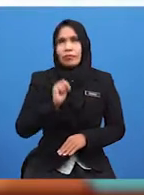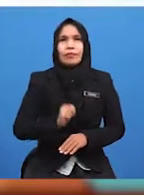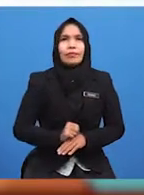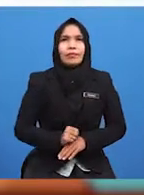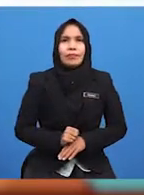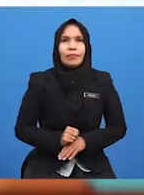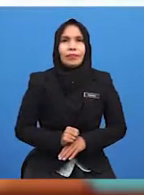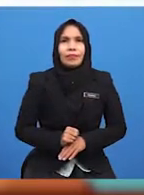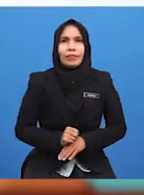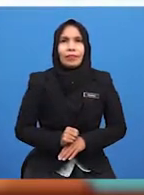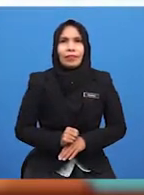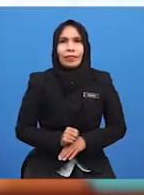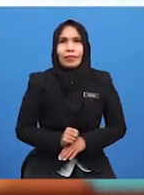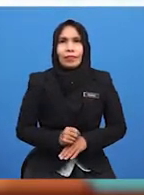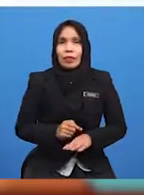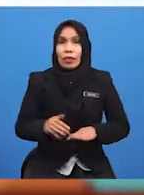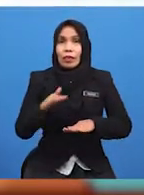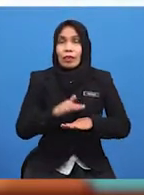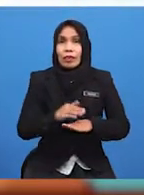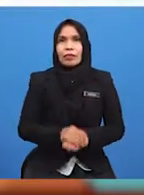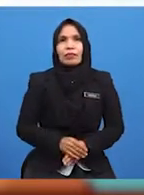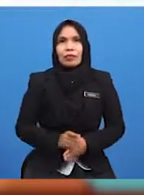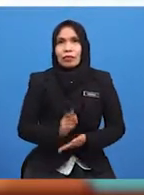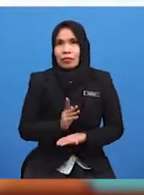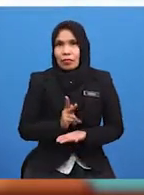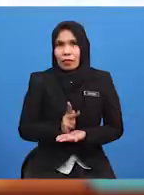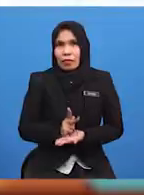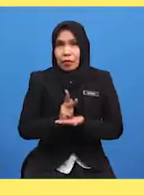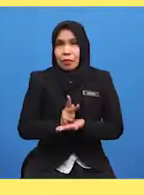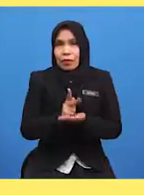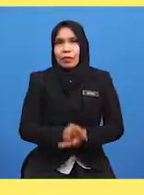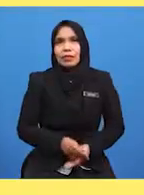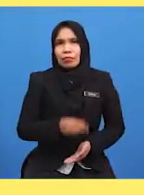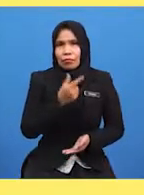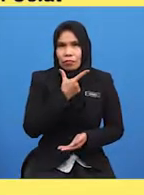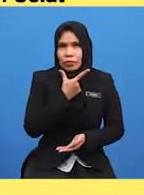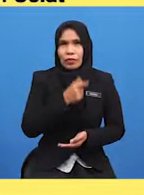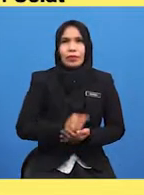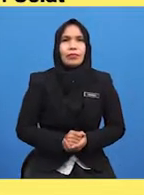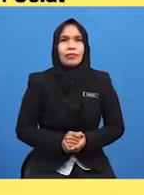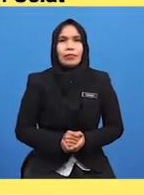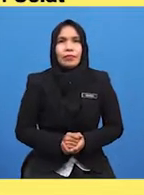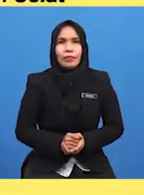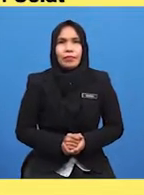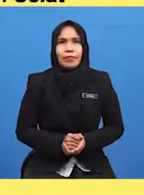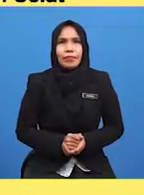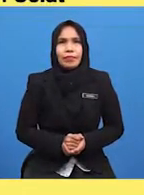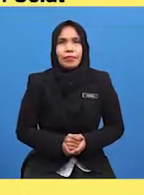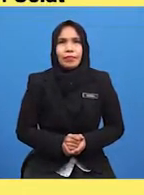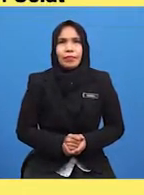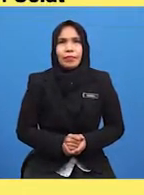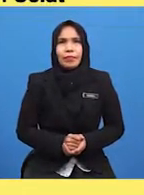1874 di atas kapal bridges yaitu SMS tutup Breakout jelas syarat-syarat dalam